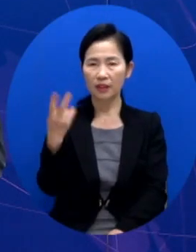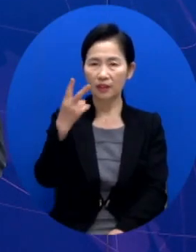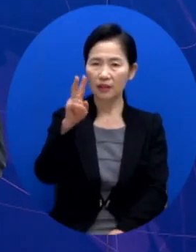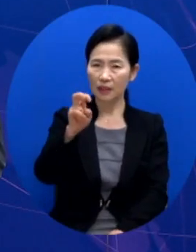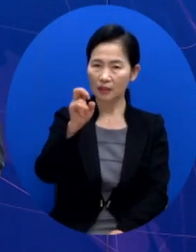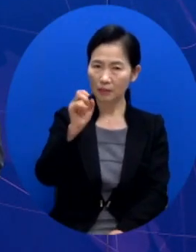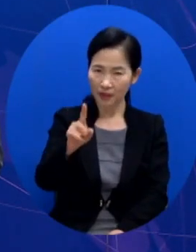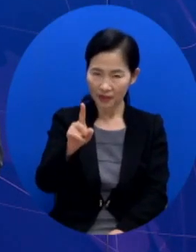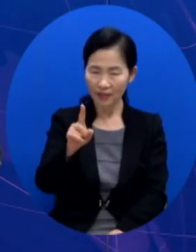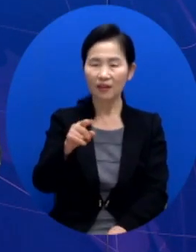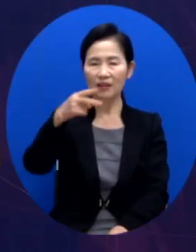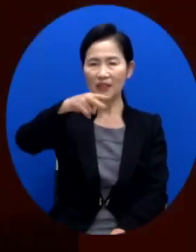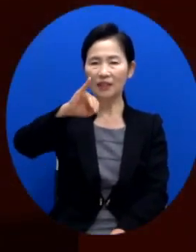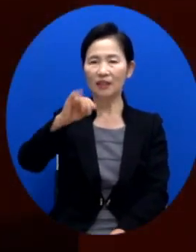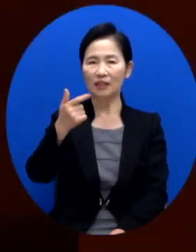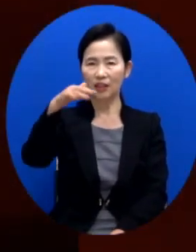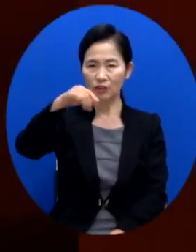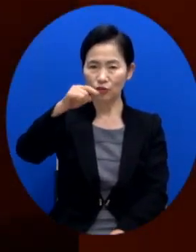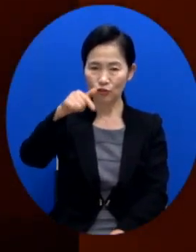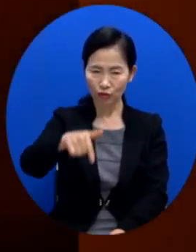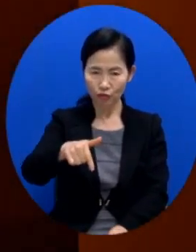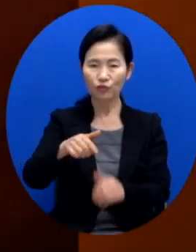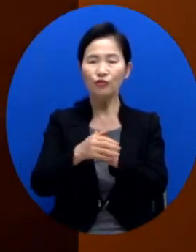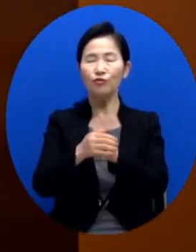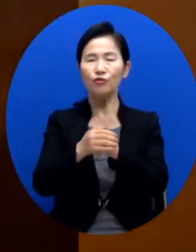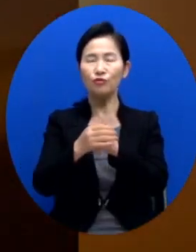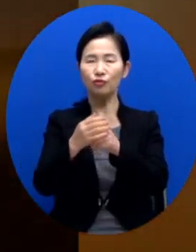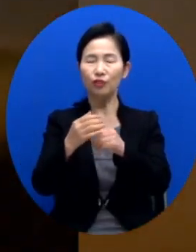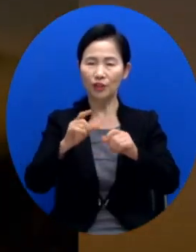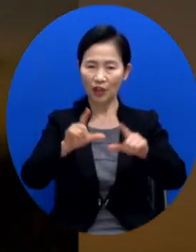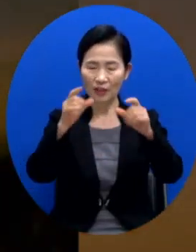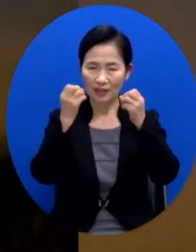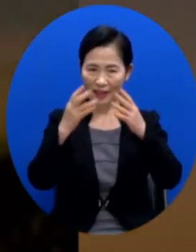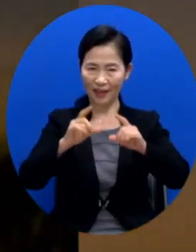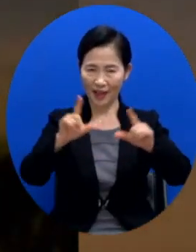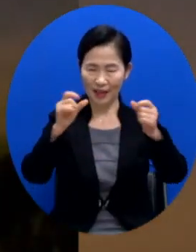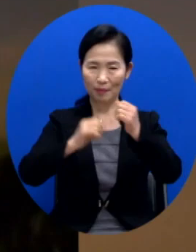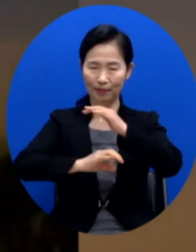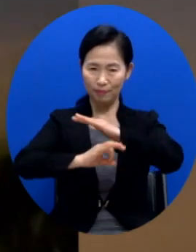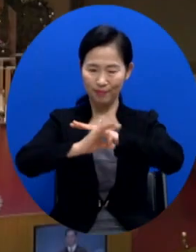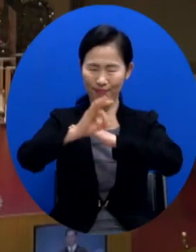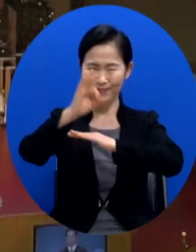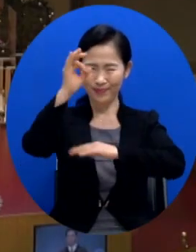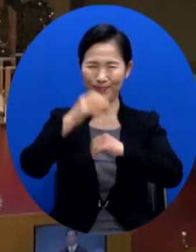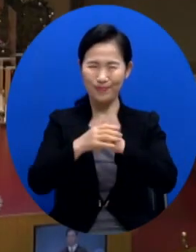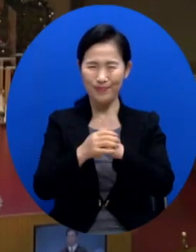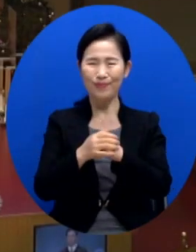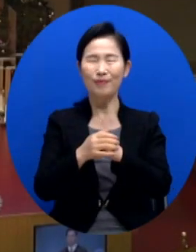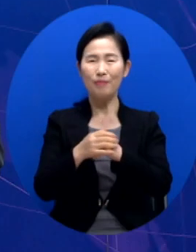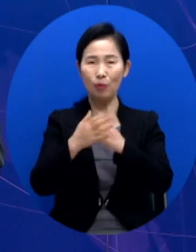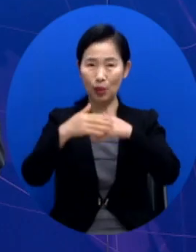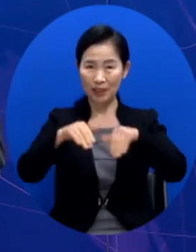2021년 신축년 새해가 밝았습니다. 한국교회 목회자와 성도들을 만나 새해 바람을 들어봤습니다.